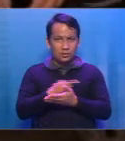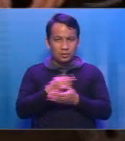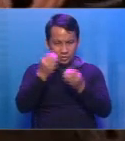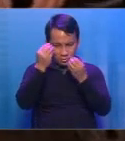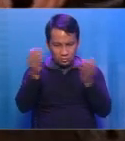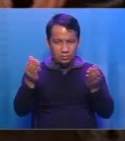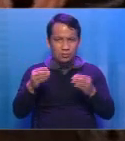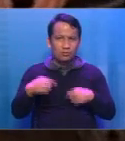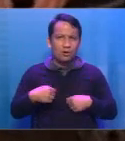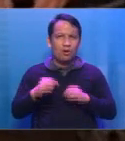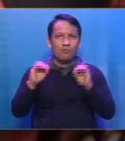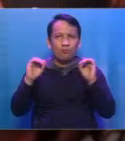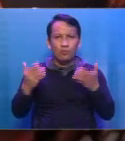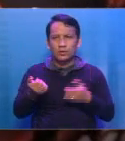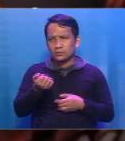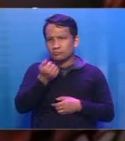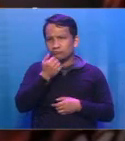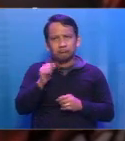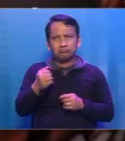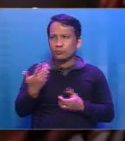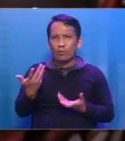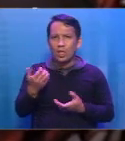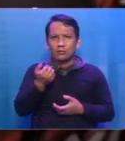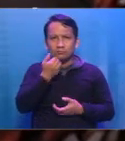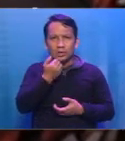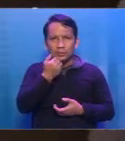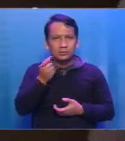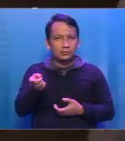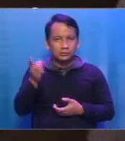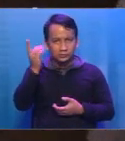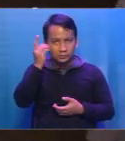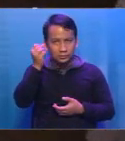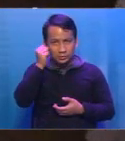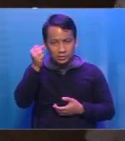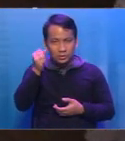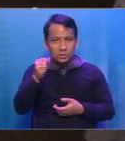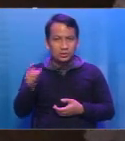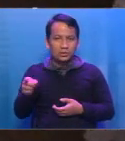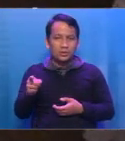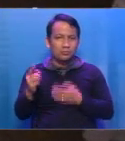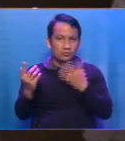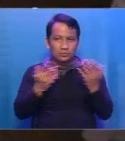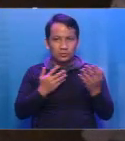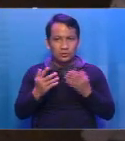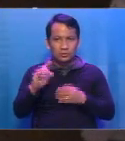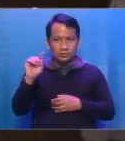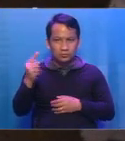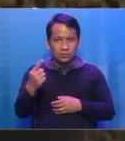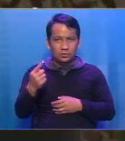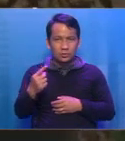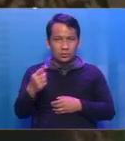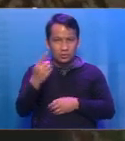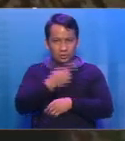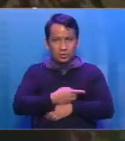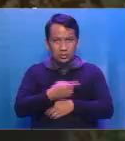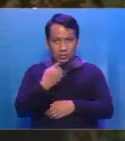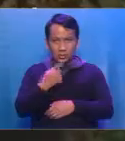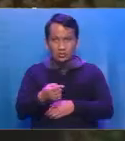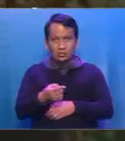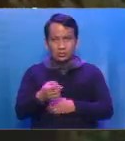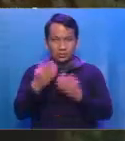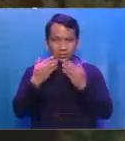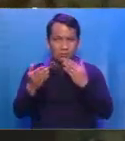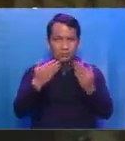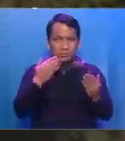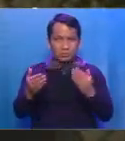ng Pangulo na walang kasalanan si Sinas sa kontrobersyal na pa-birthday para sa kanya. Sa kanyang first official day, muli namang nagpasalamat